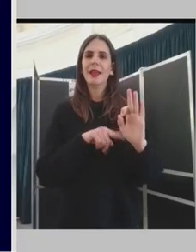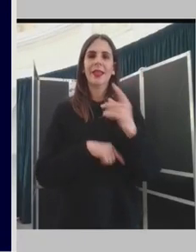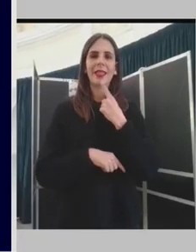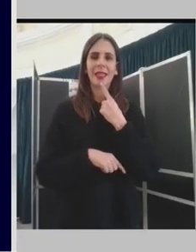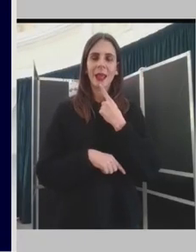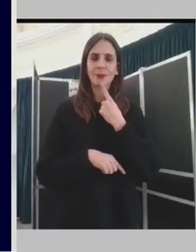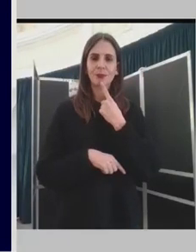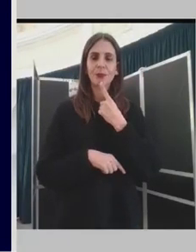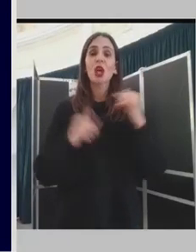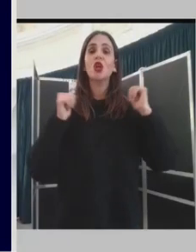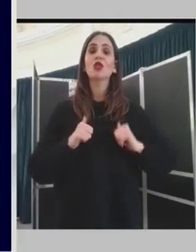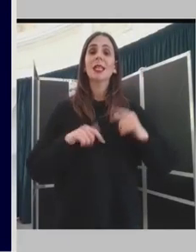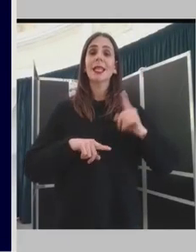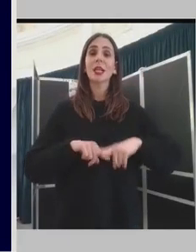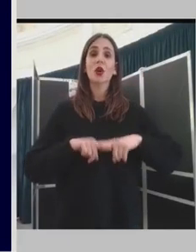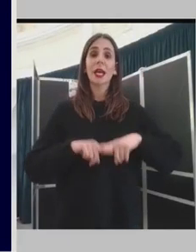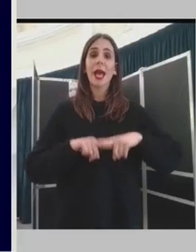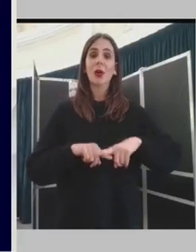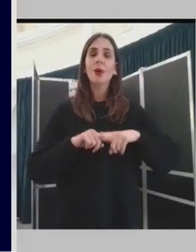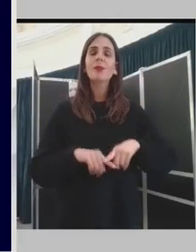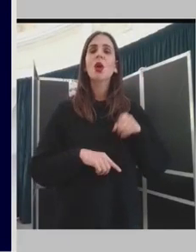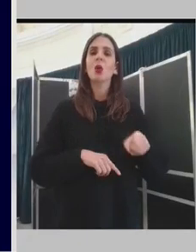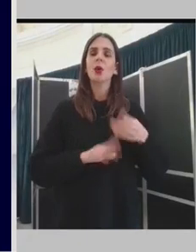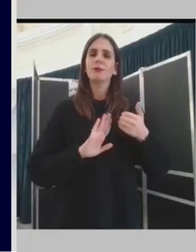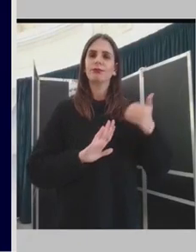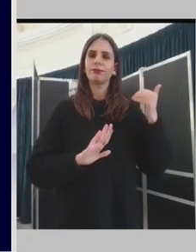quell'ateniese che era a Maratona in quel